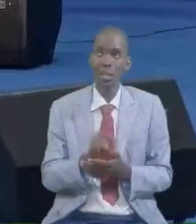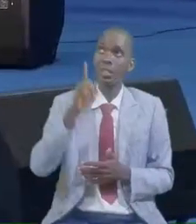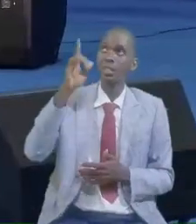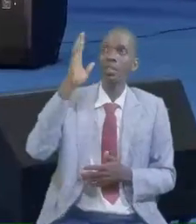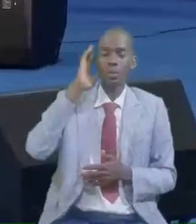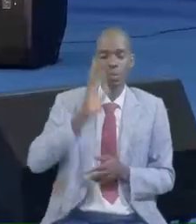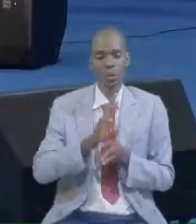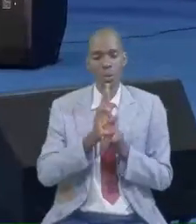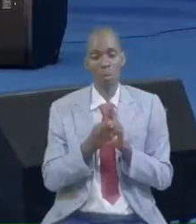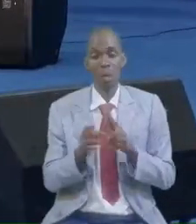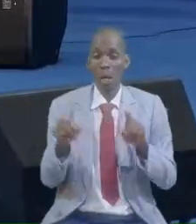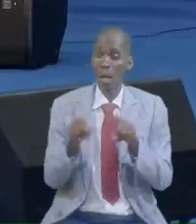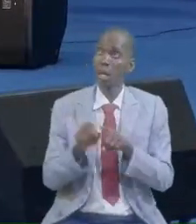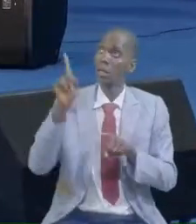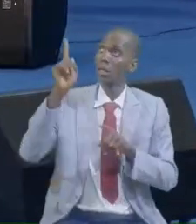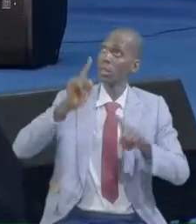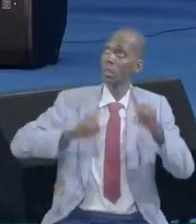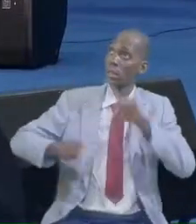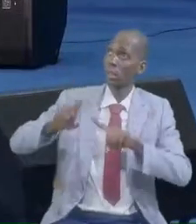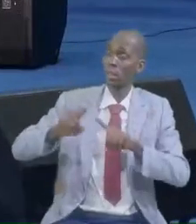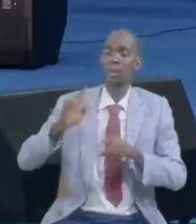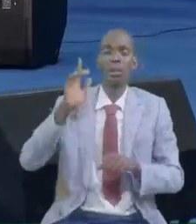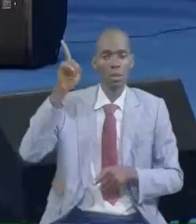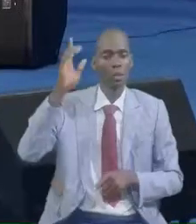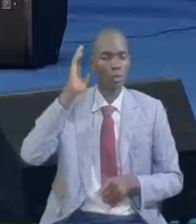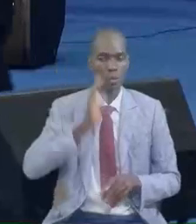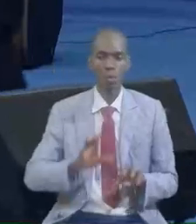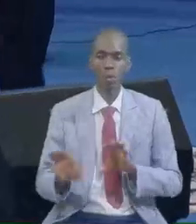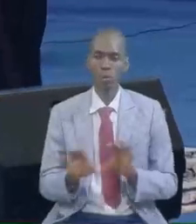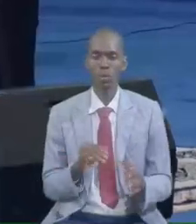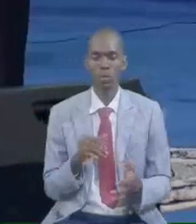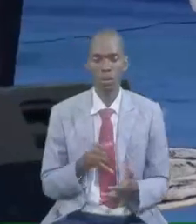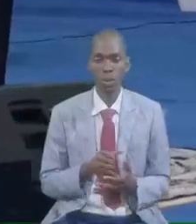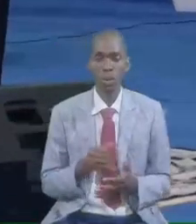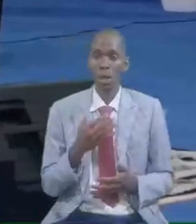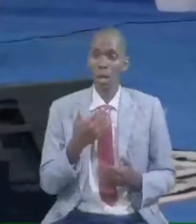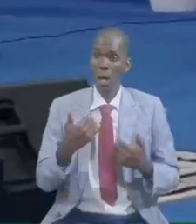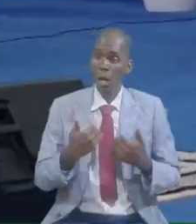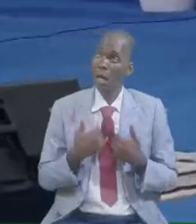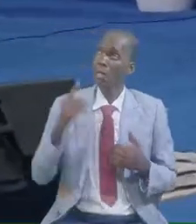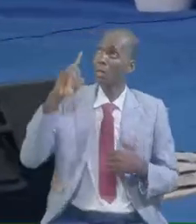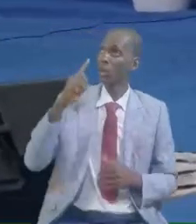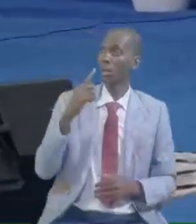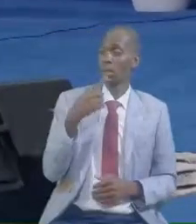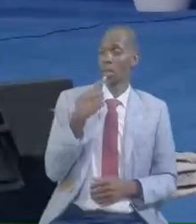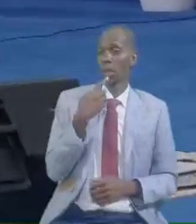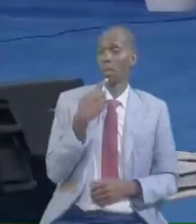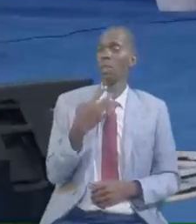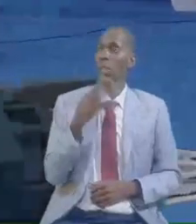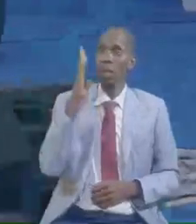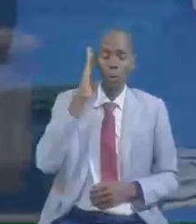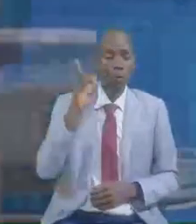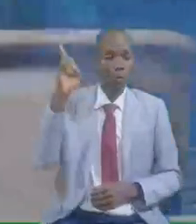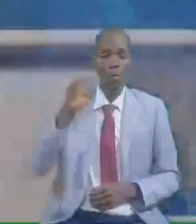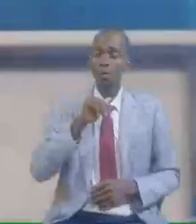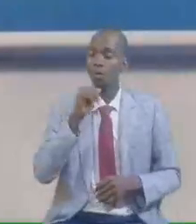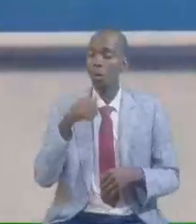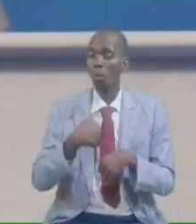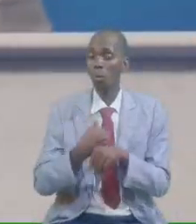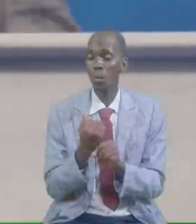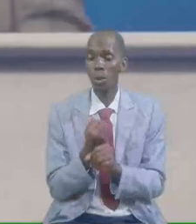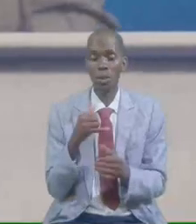Ce qu'il a dit, ne le fera-t-il pas? Ce qu'il a déclaré, ne l'exécutera-t-il